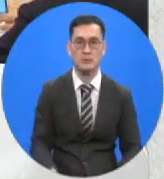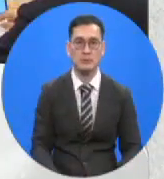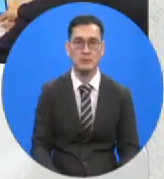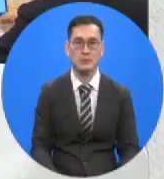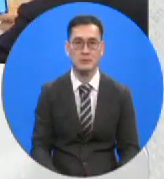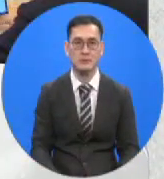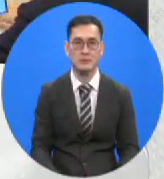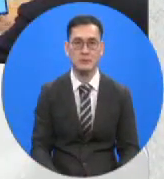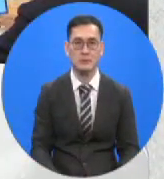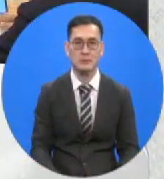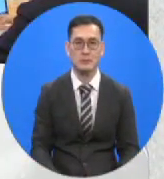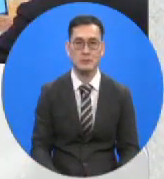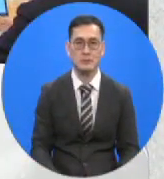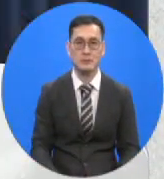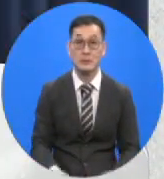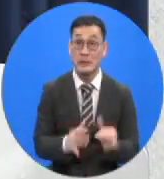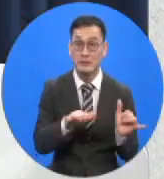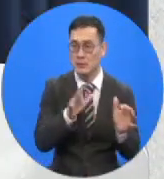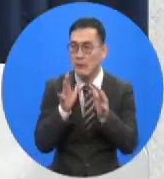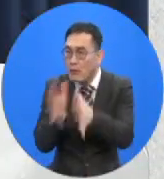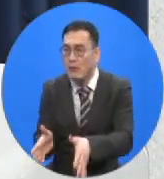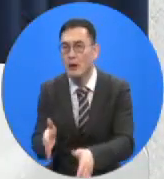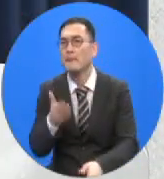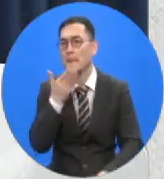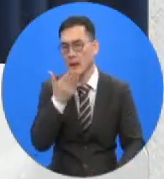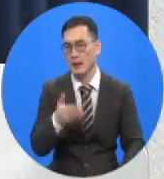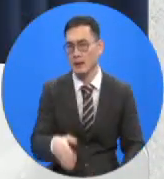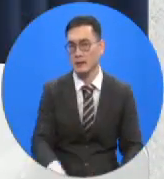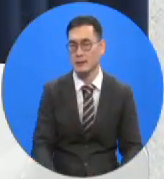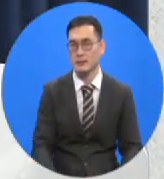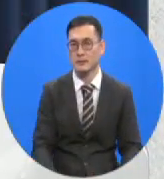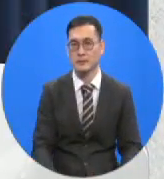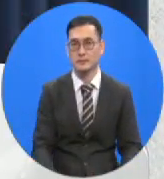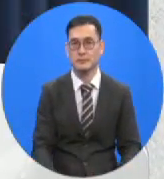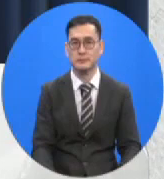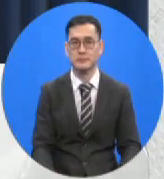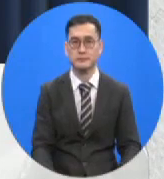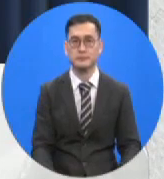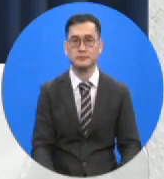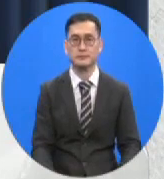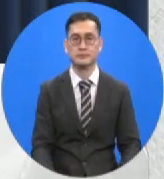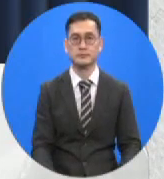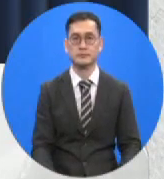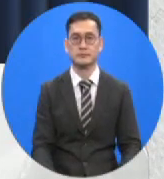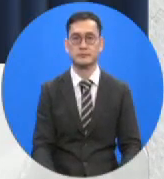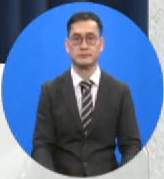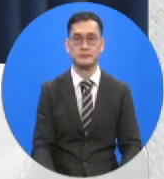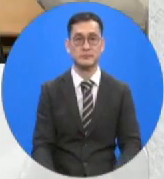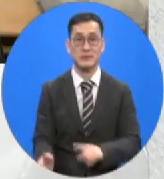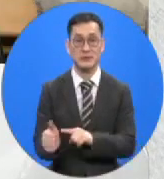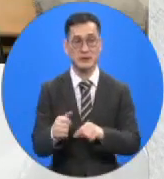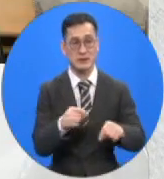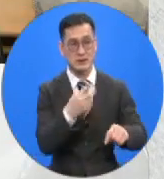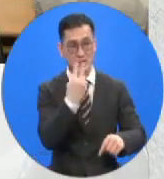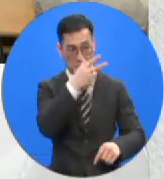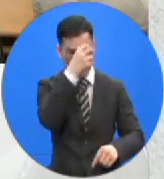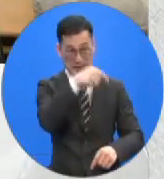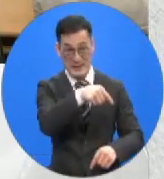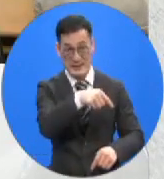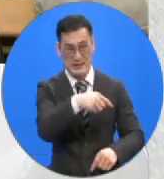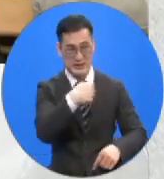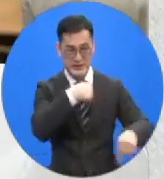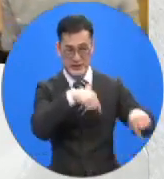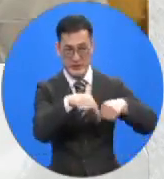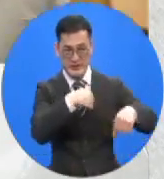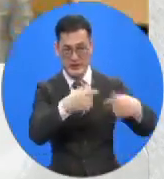저는 외려 포토라인에 서서 투사적인, 그러니까 본인 입장에서는 지금 이제 정치하는 검사들 상대로 하는